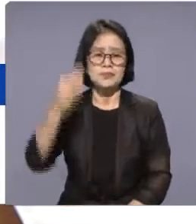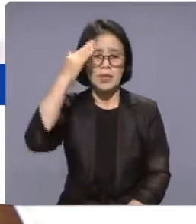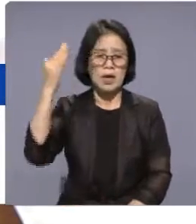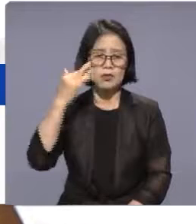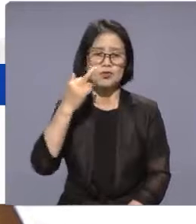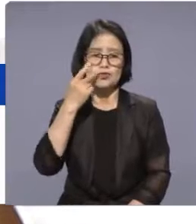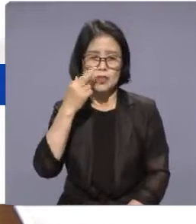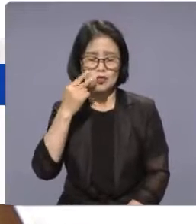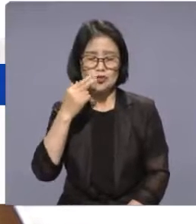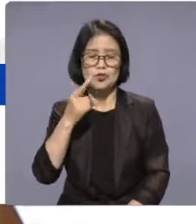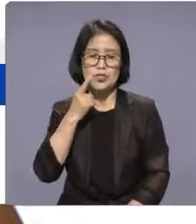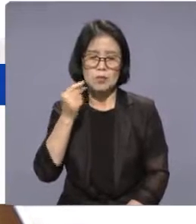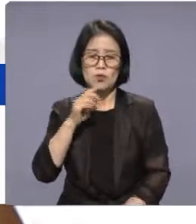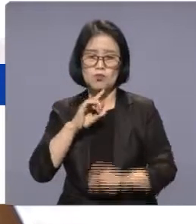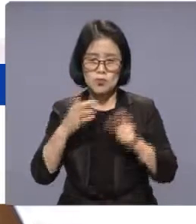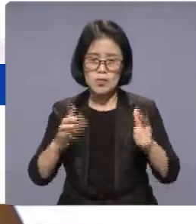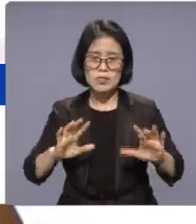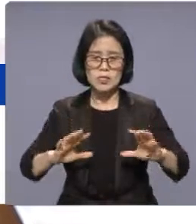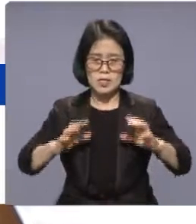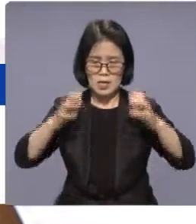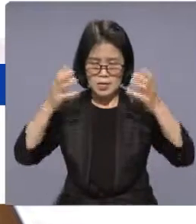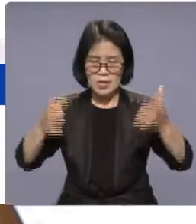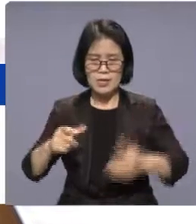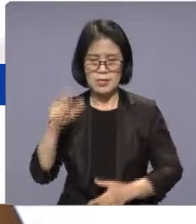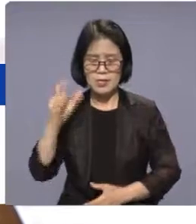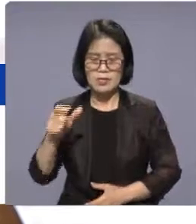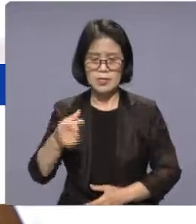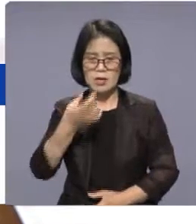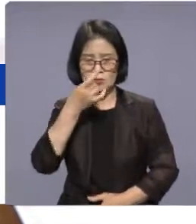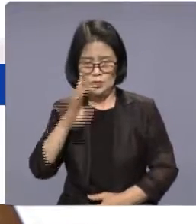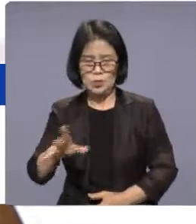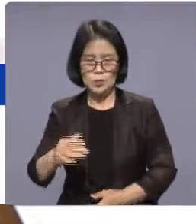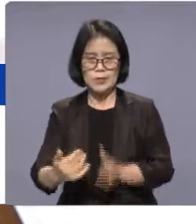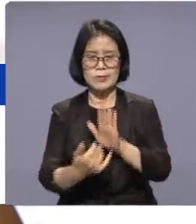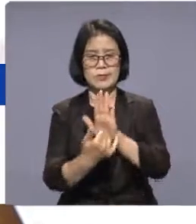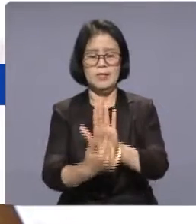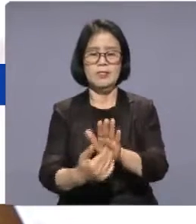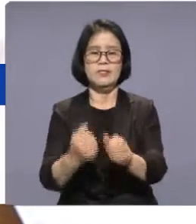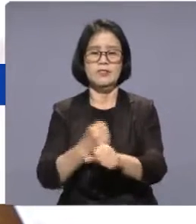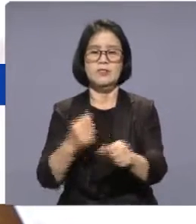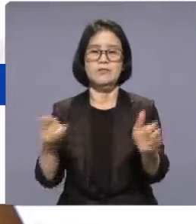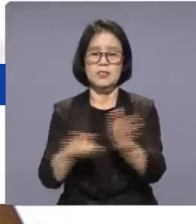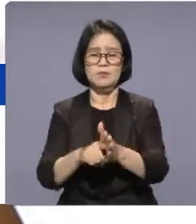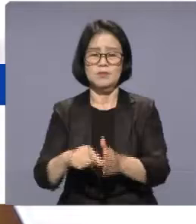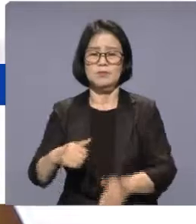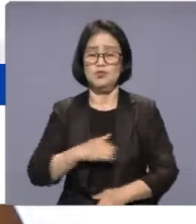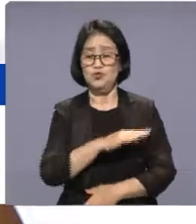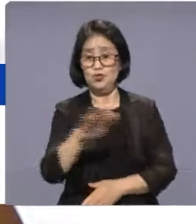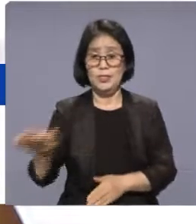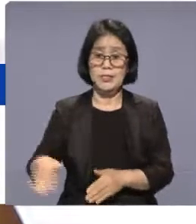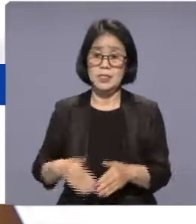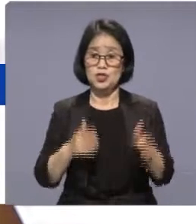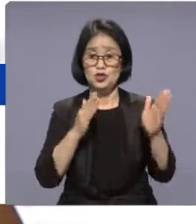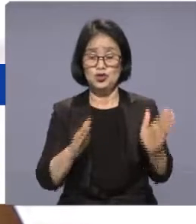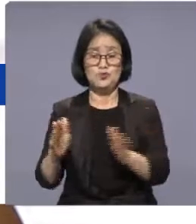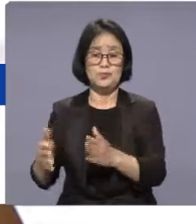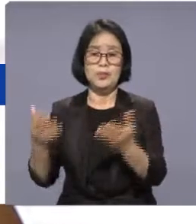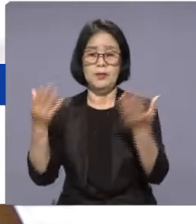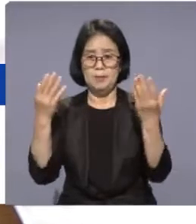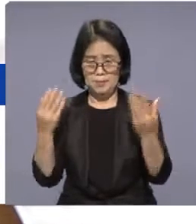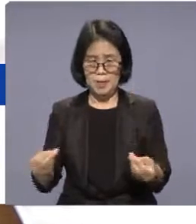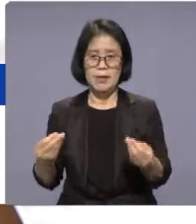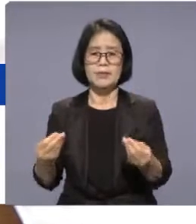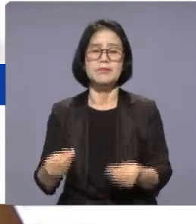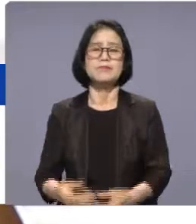the ROK in the United States and Japan, but the entire world will respond in a strong